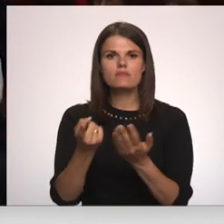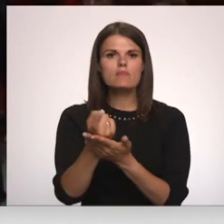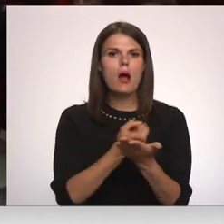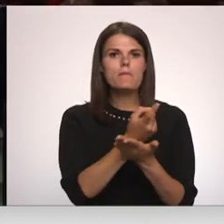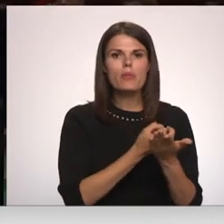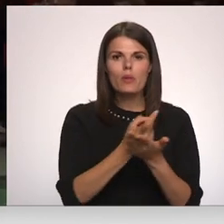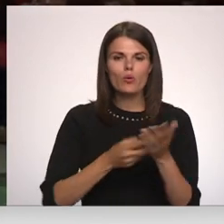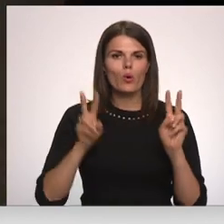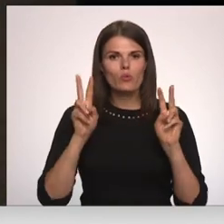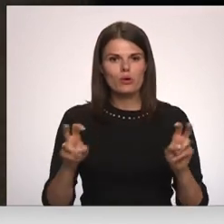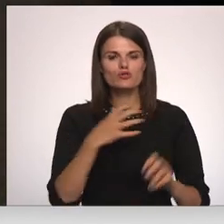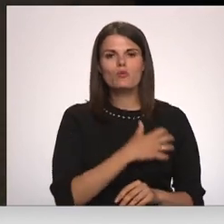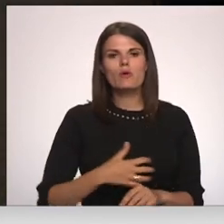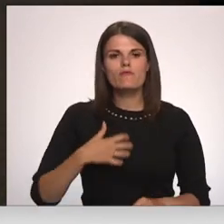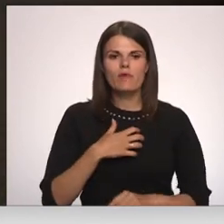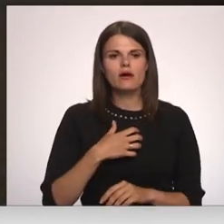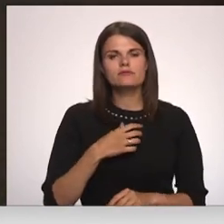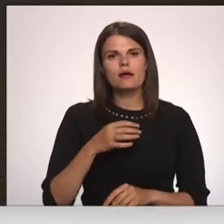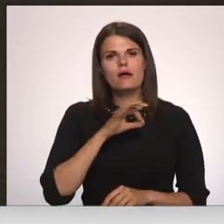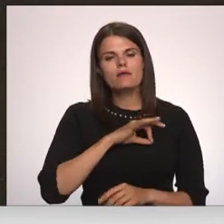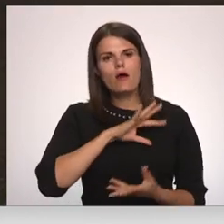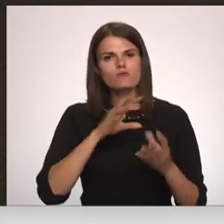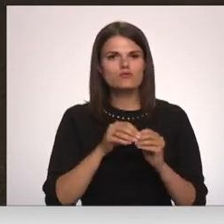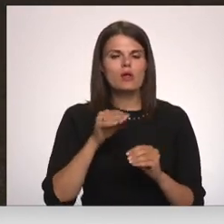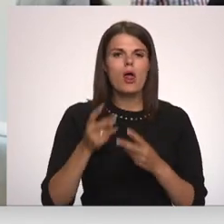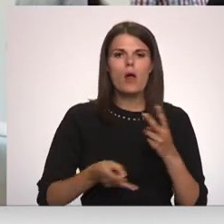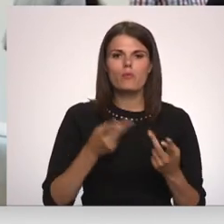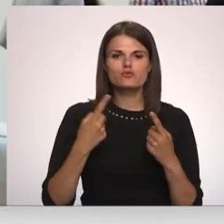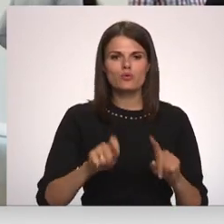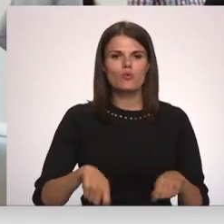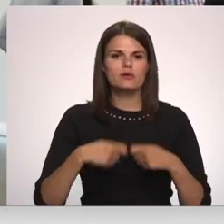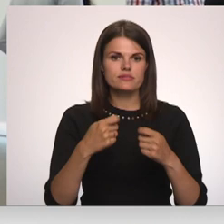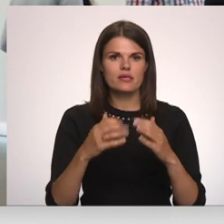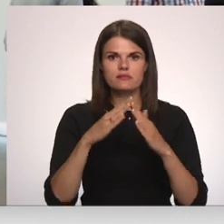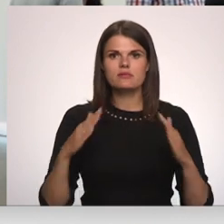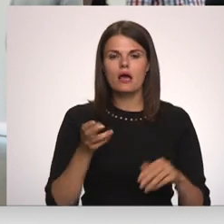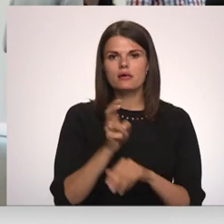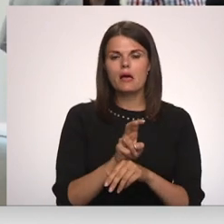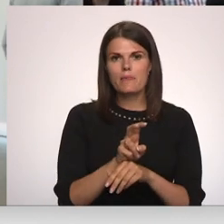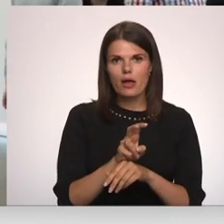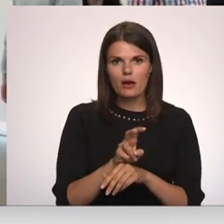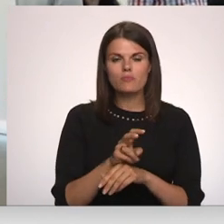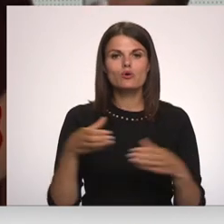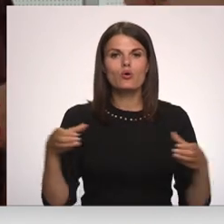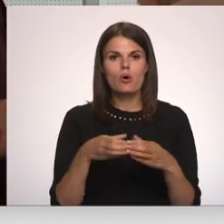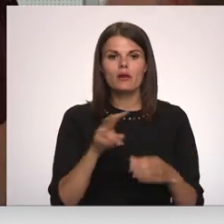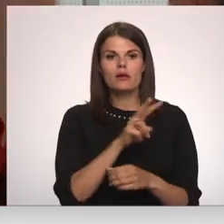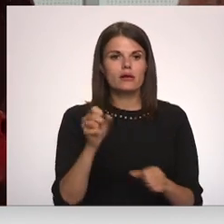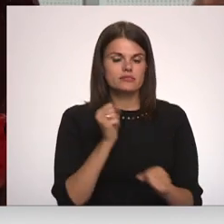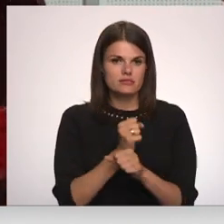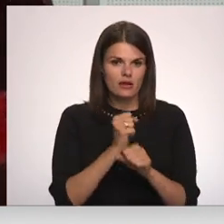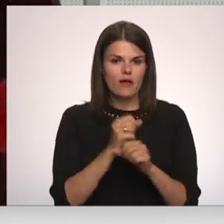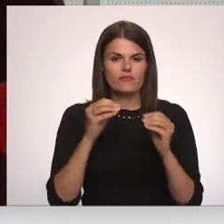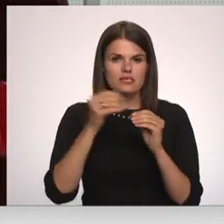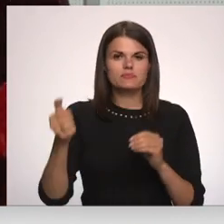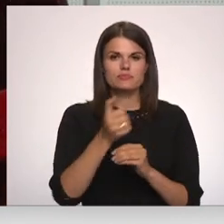jo nosaukumam vajadzēja noraksturot tās emocijas, ko sniegs ēkas apmeklējums. Komanda, kas strādāja pie vizijuma radīšanas 10 gadu,